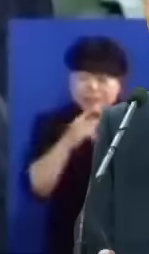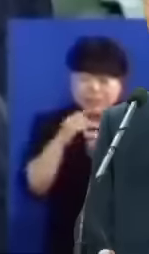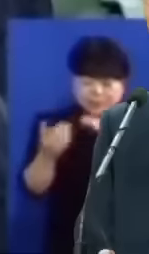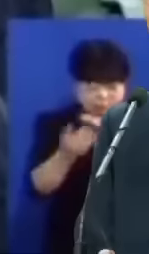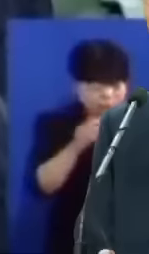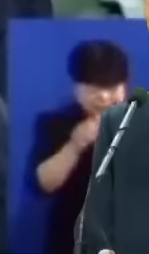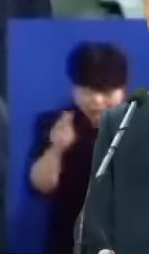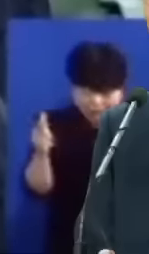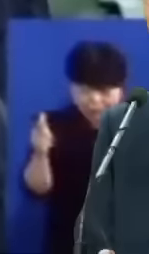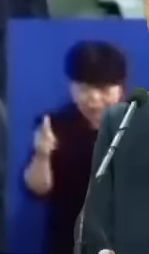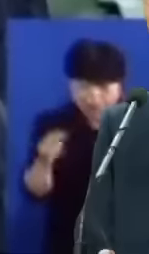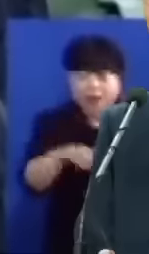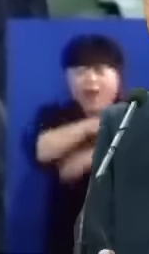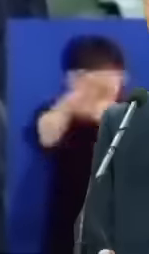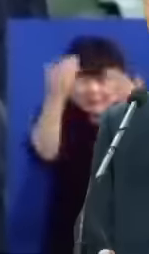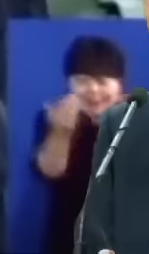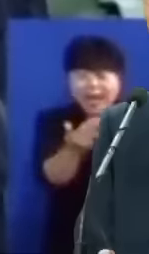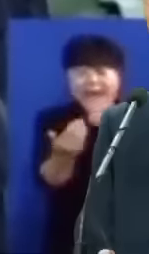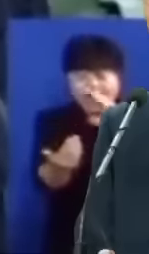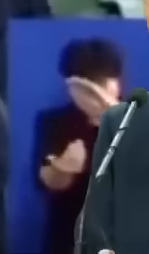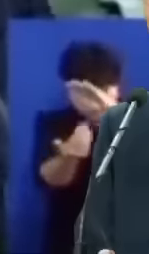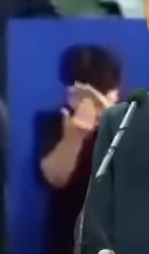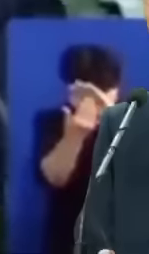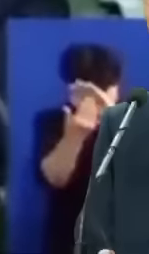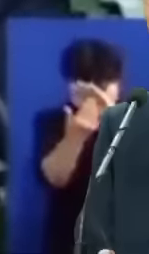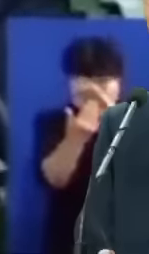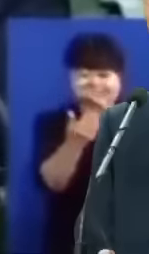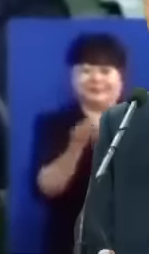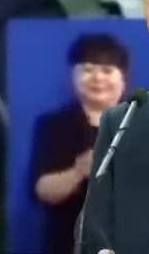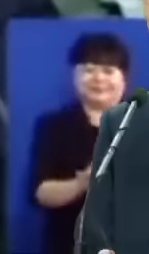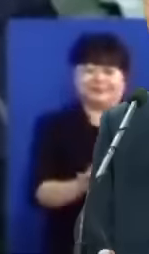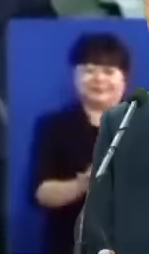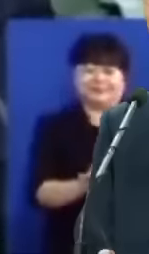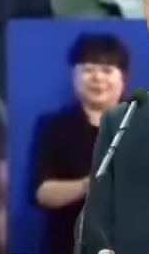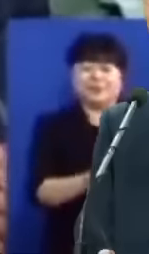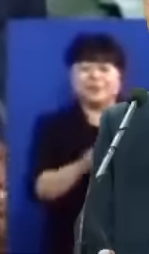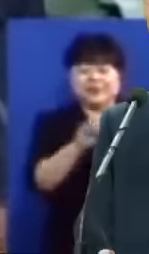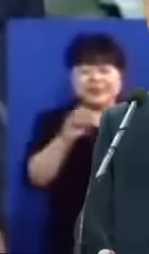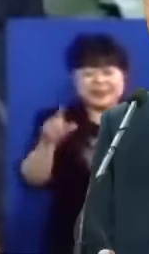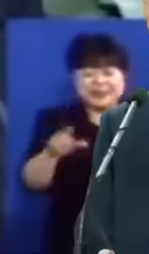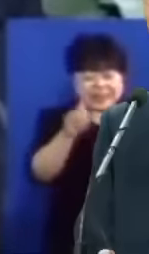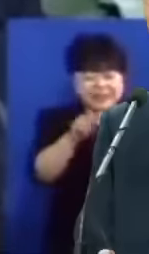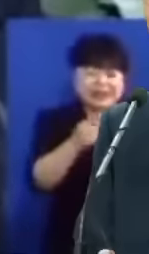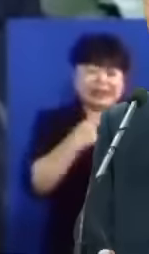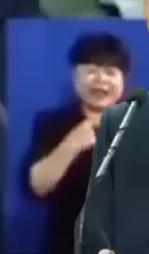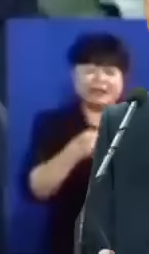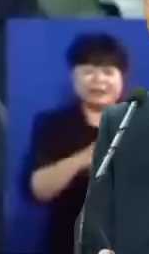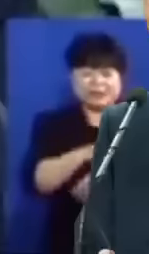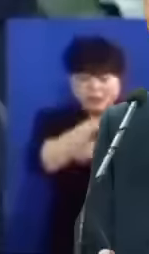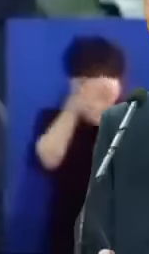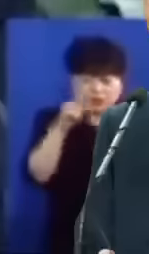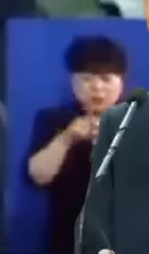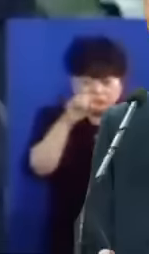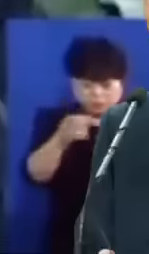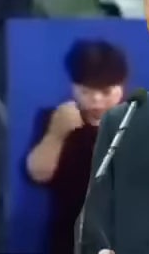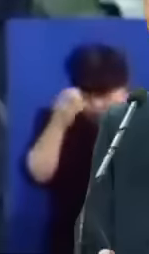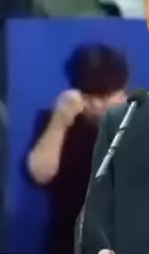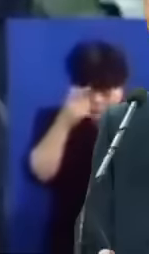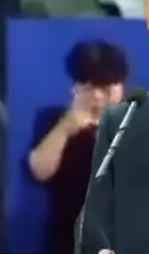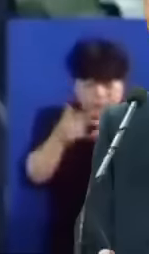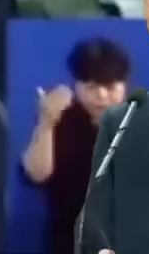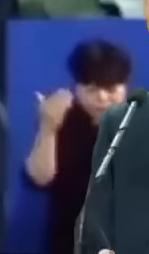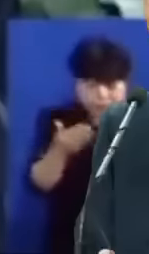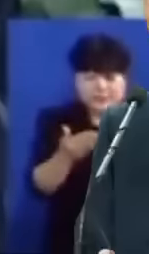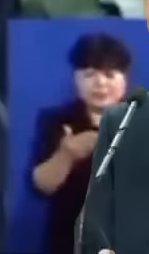이루었다고 말 안 했습니다. 다 이루었습니다. 여러분이 이 땅에 살면서 당하는 모든 저주의 고통은